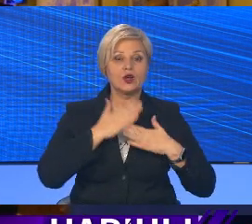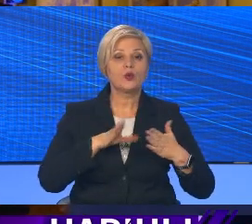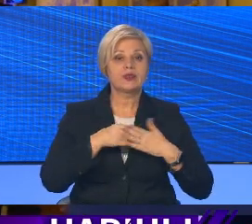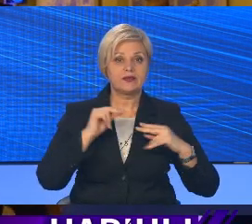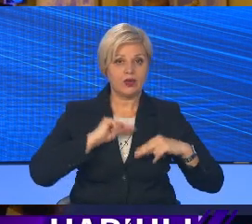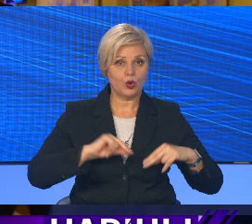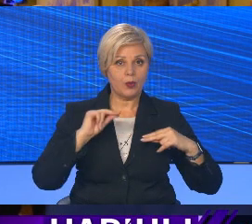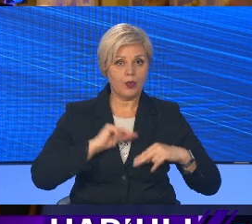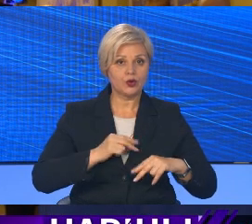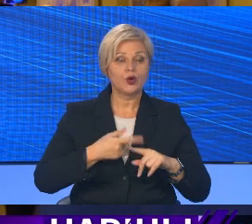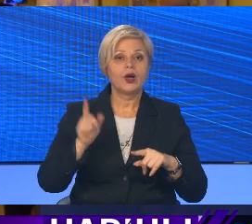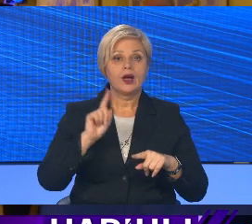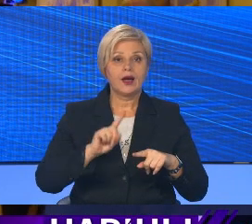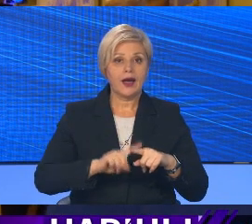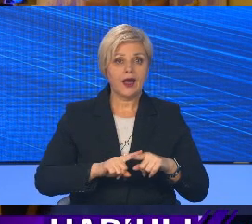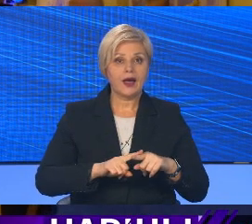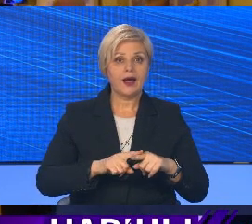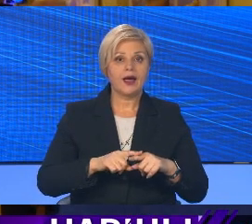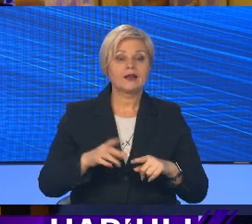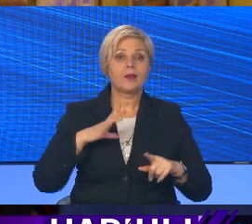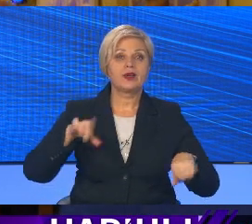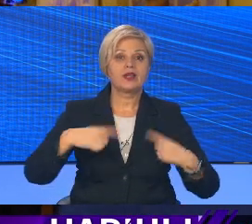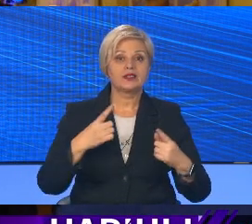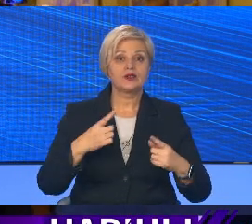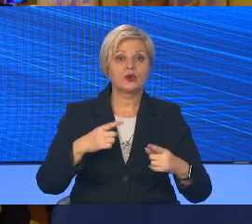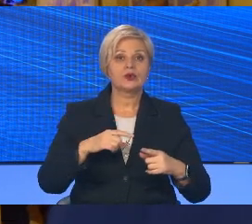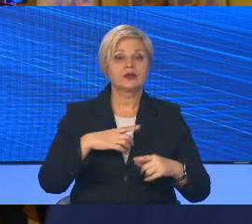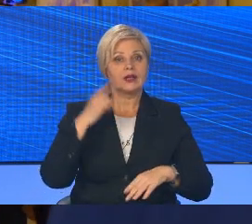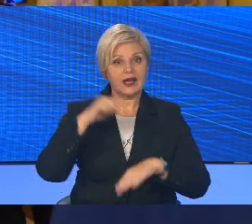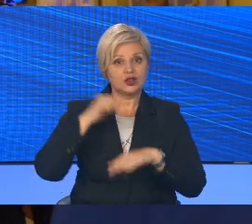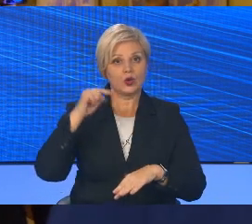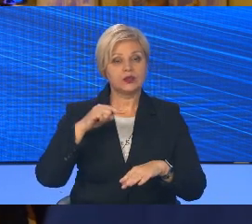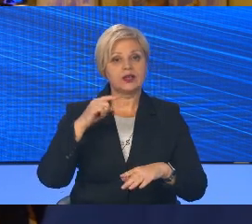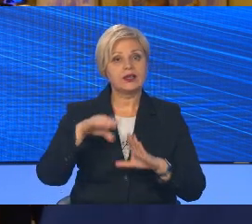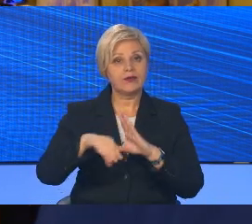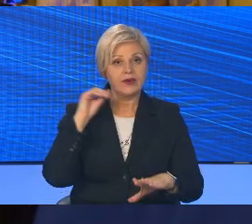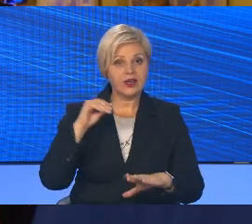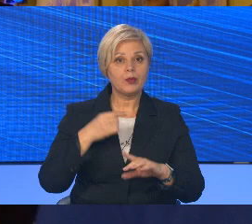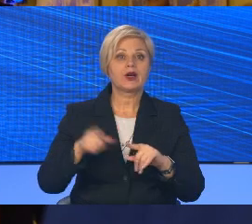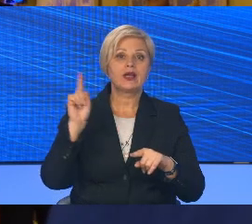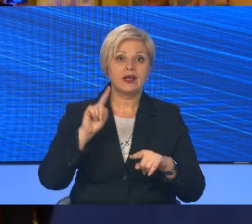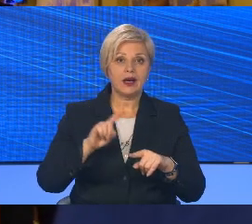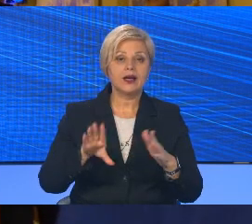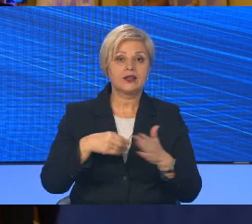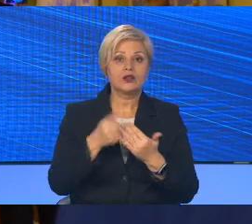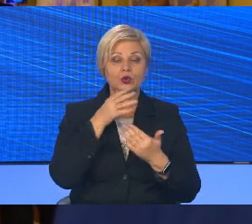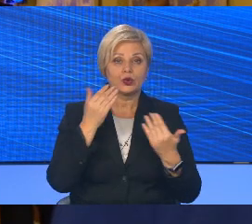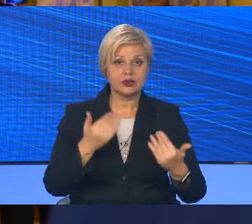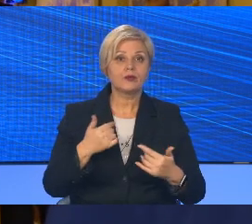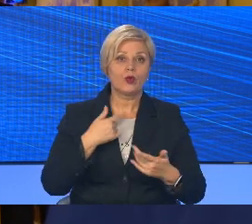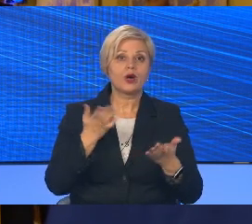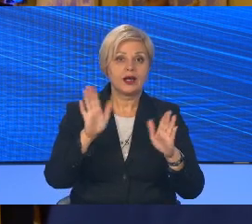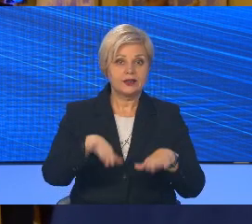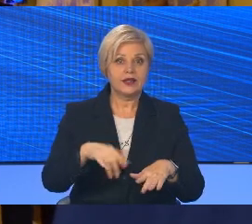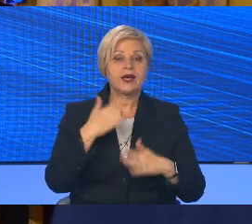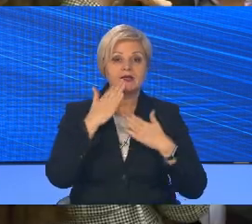работу. Это был осознанный выбор, и именно это до сих пор нас всех здесь держит. Это